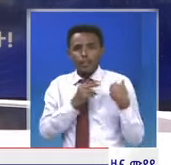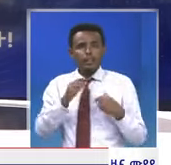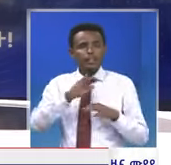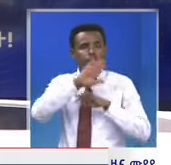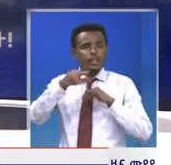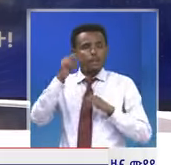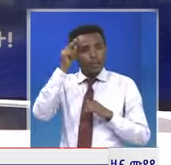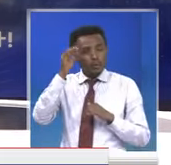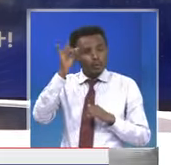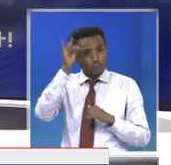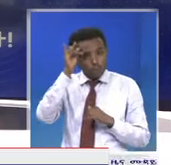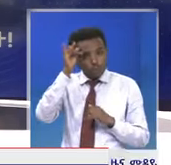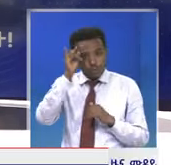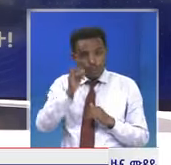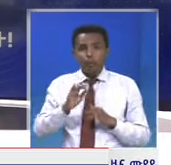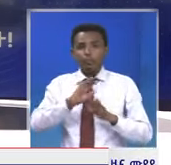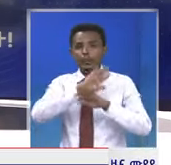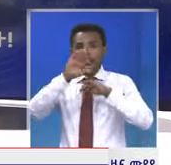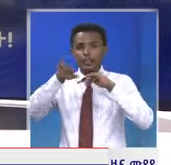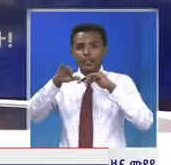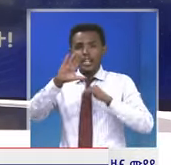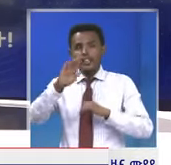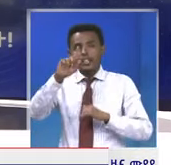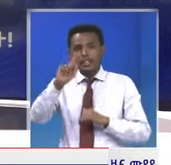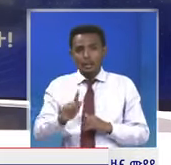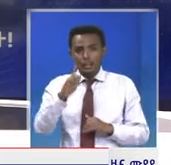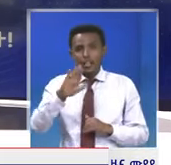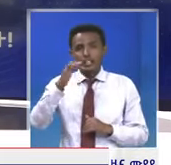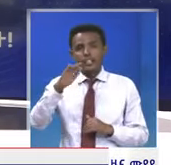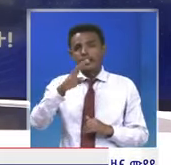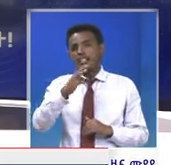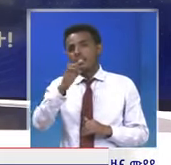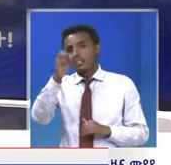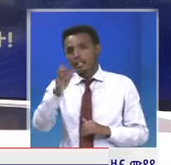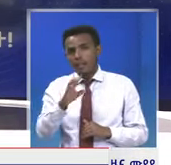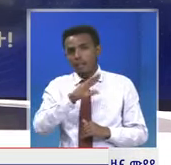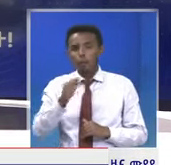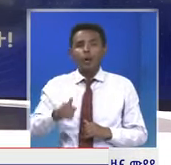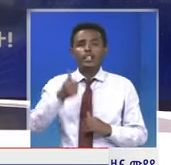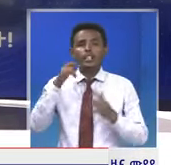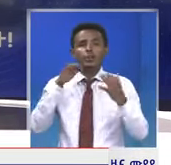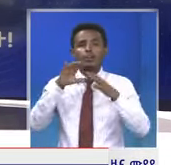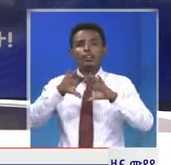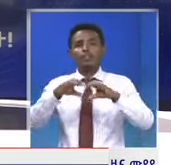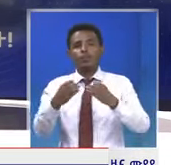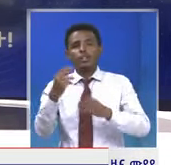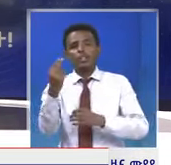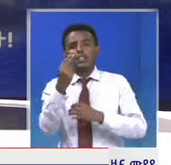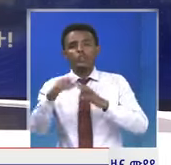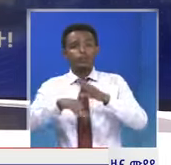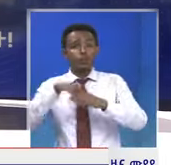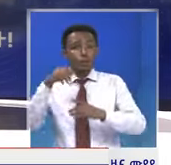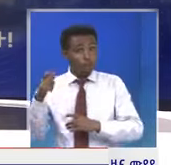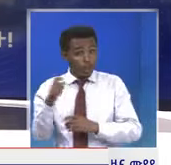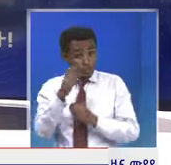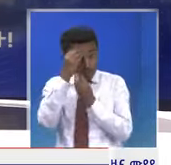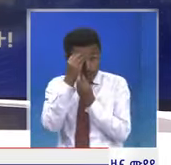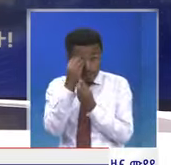ጁላ በጋሸና በካሳጊታና በሃርቡ የጠላት ዋንኛ የጦር ክፍሎች ከጥቅም ውጪ መሆናቸውን